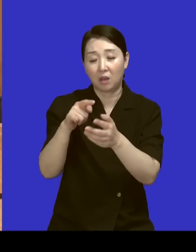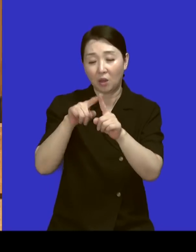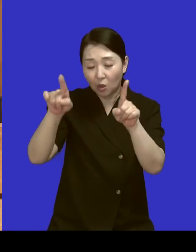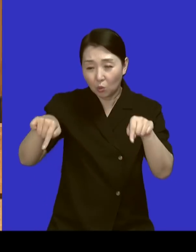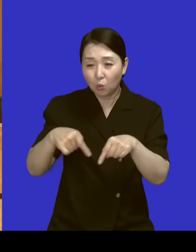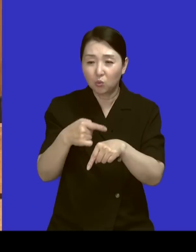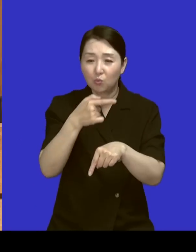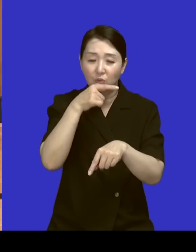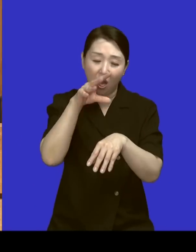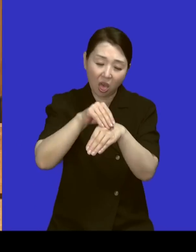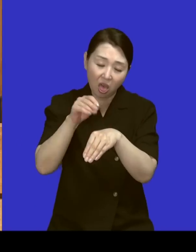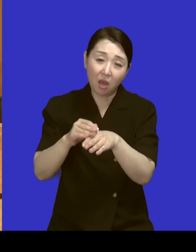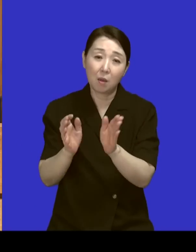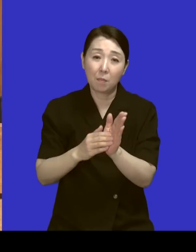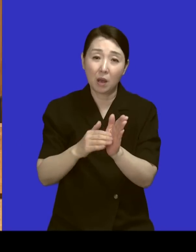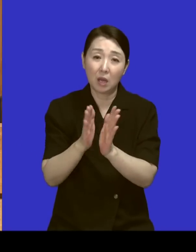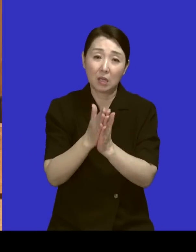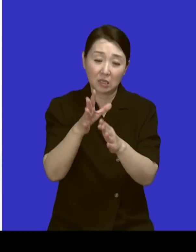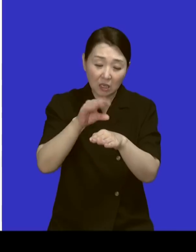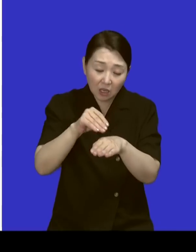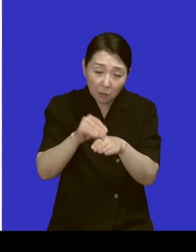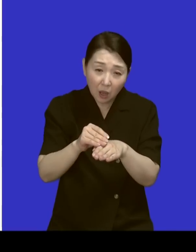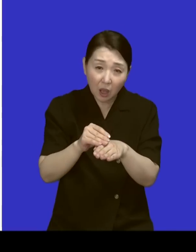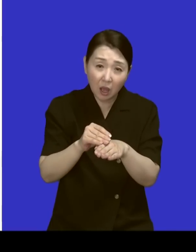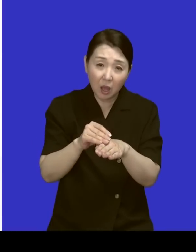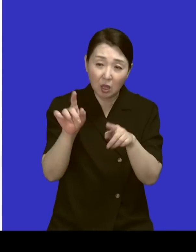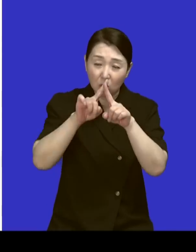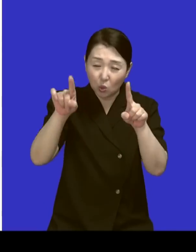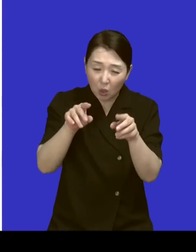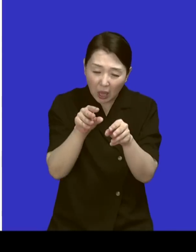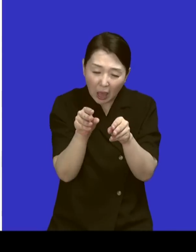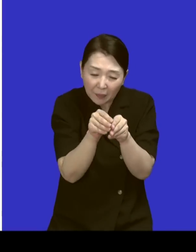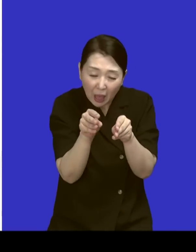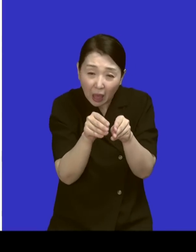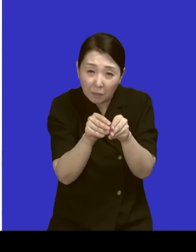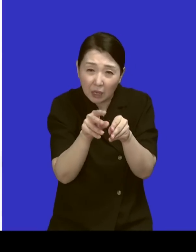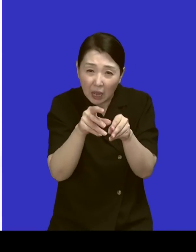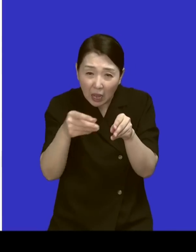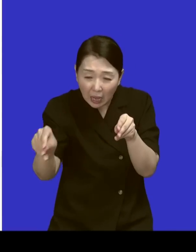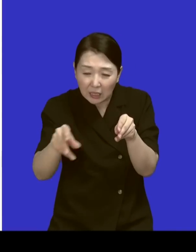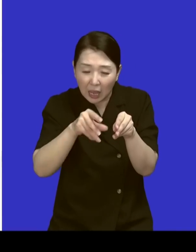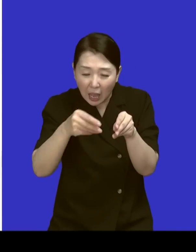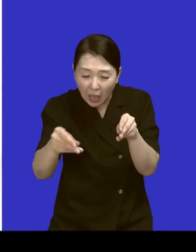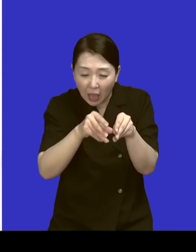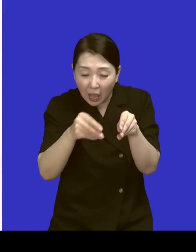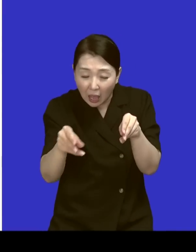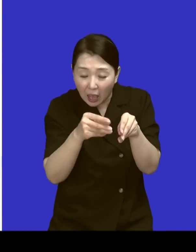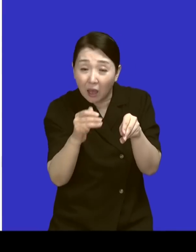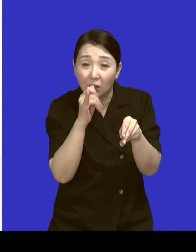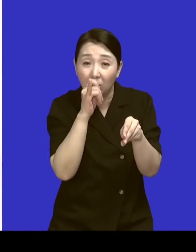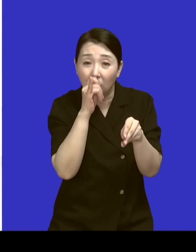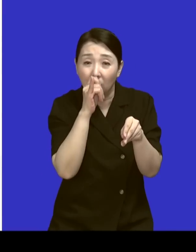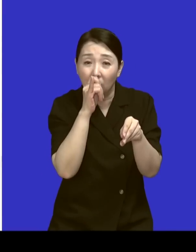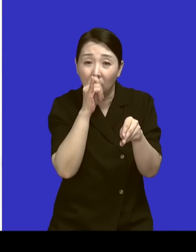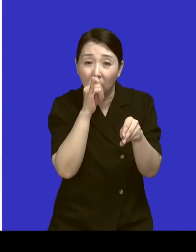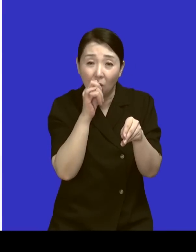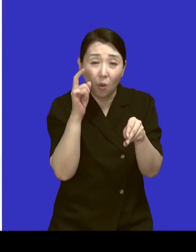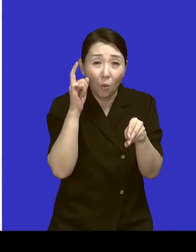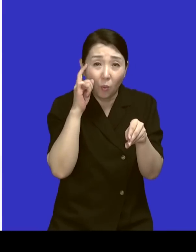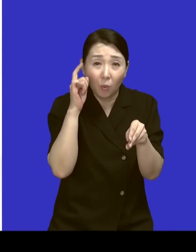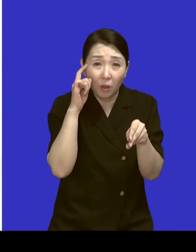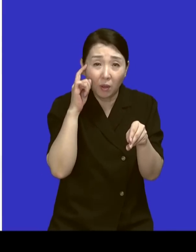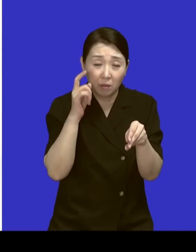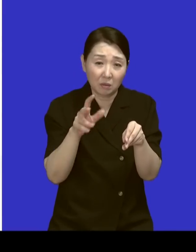그렇죠. 그래서 책이 젖으면 이제 종이가 달라붙잖아요. 예. 그걸 한 장씩 한 장씩 이렇게 뜯어내는데 도저히